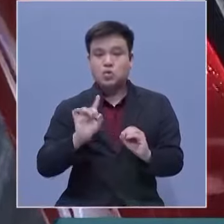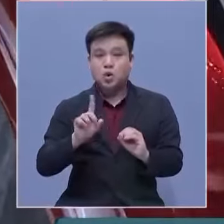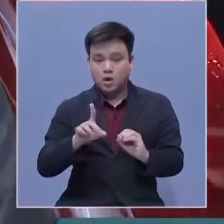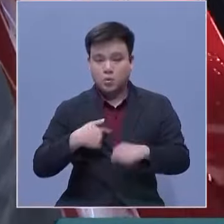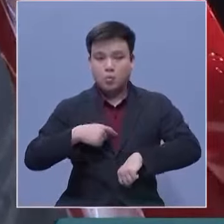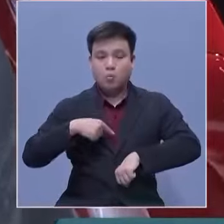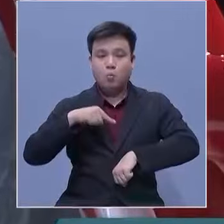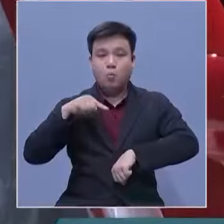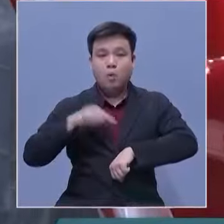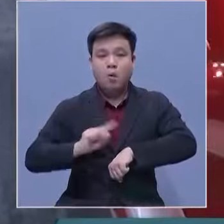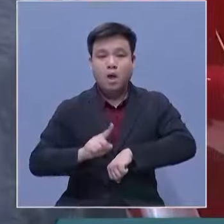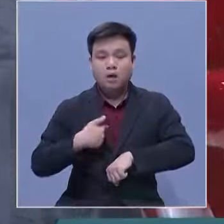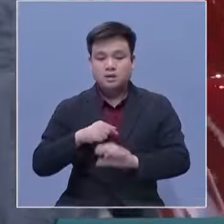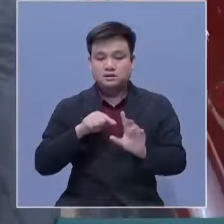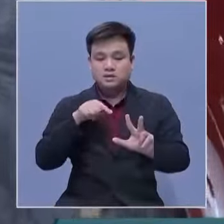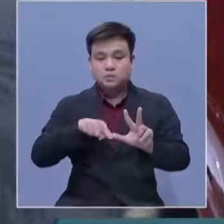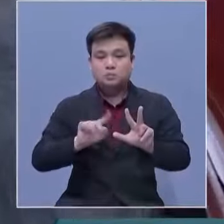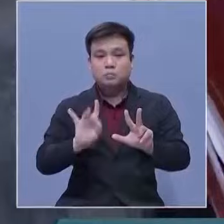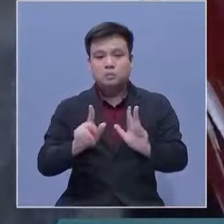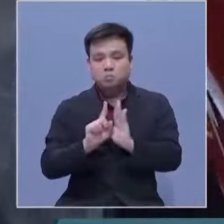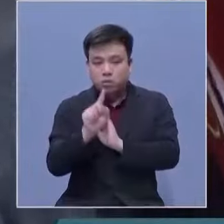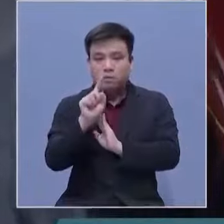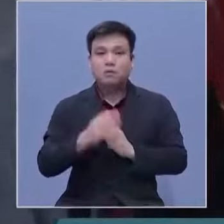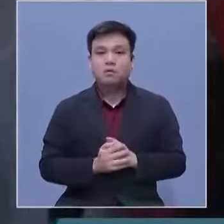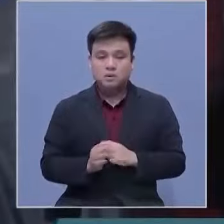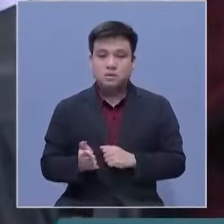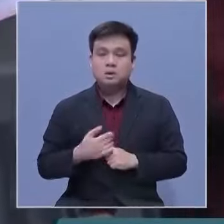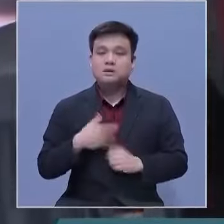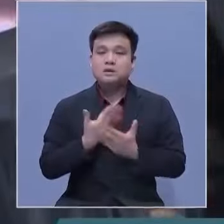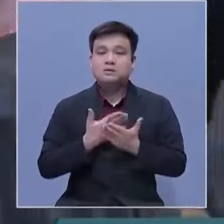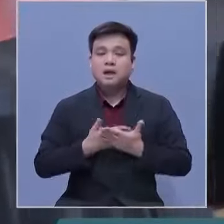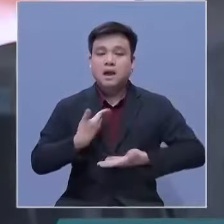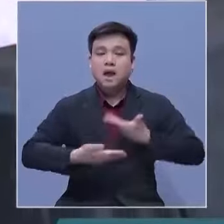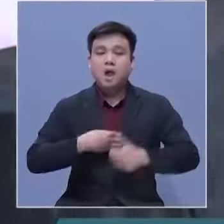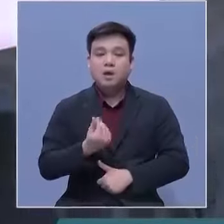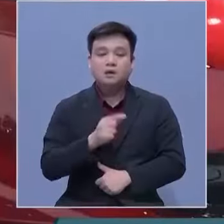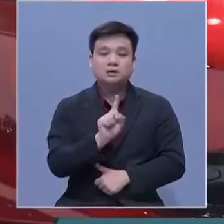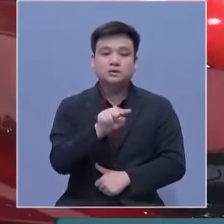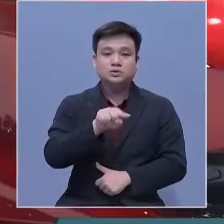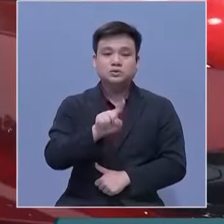เมตรต่อชั่วโมงภายใน 3.8 วินาทีค่ะเปิดราคาอย่างเป็นทางการมาแล้วนะคะที่